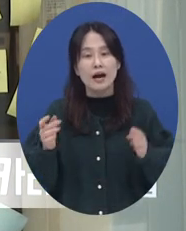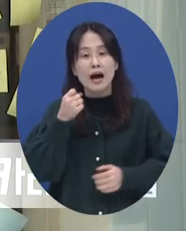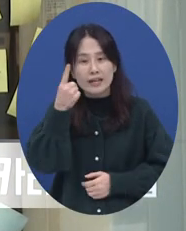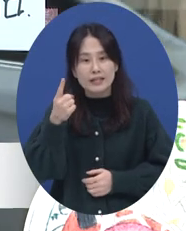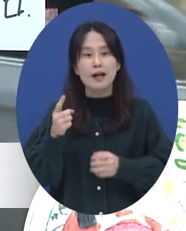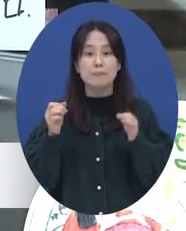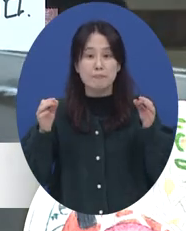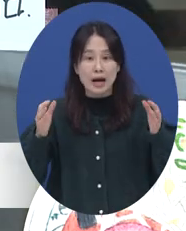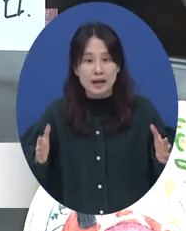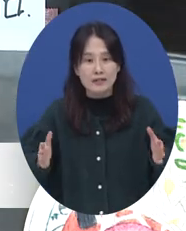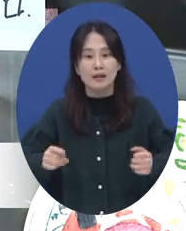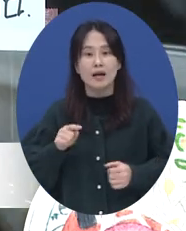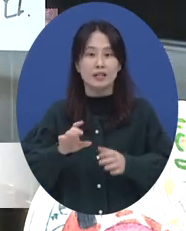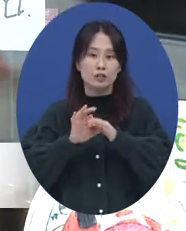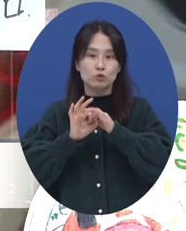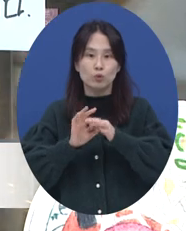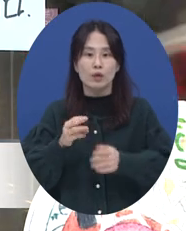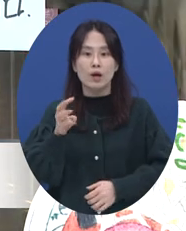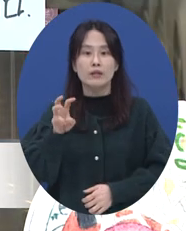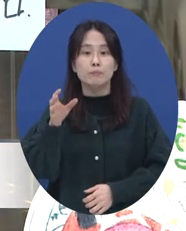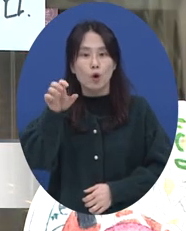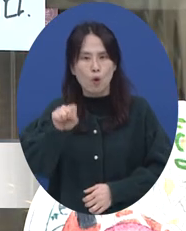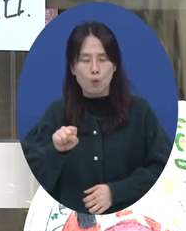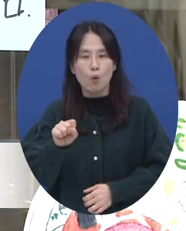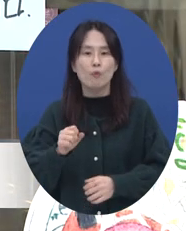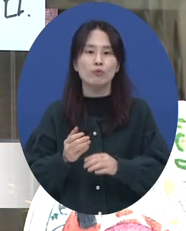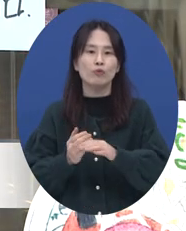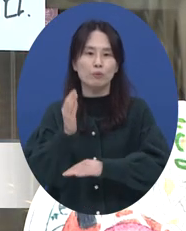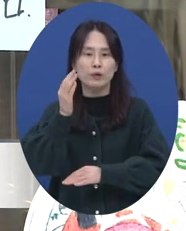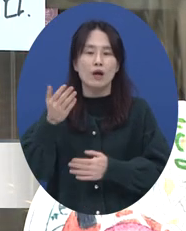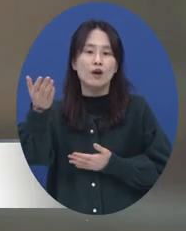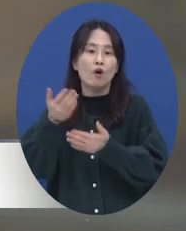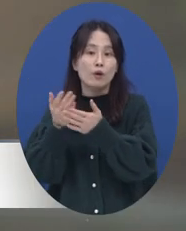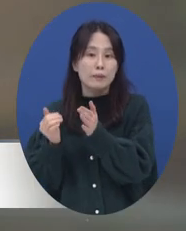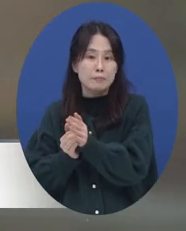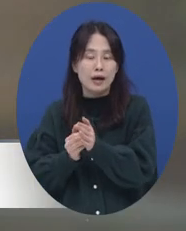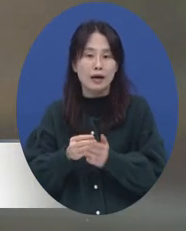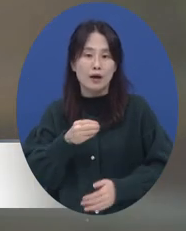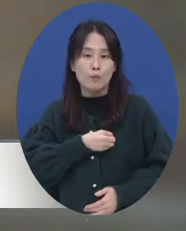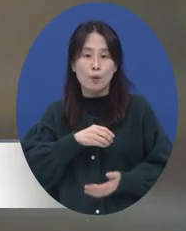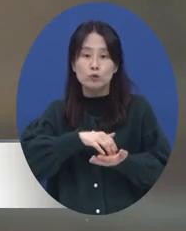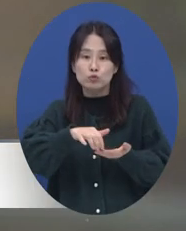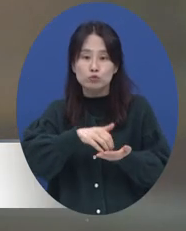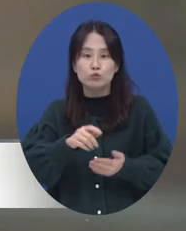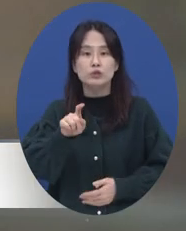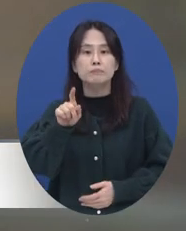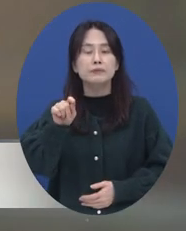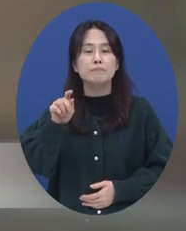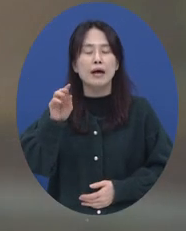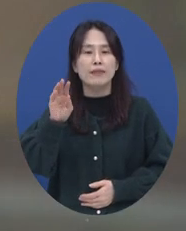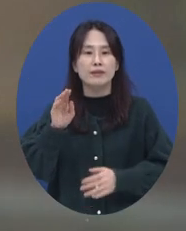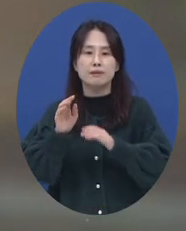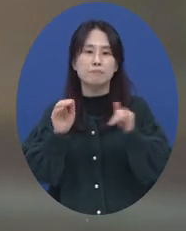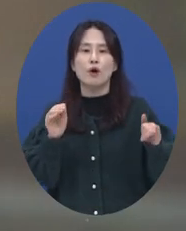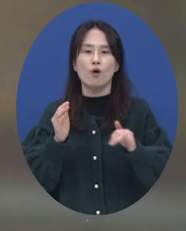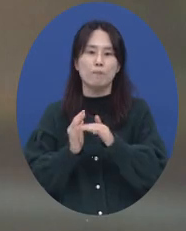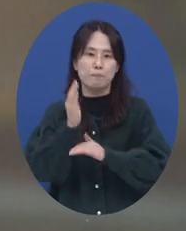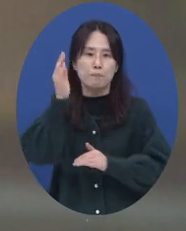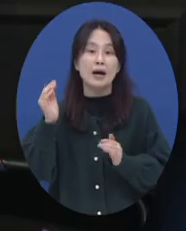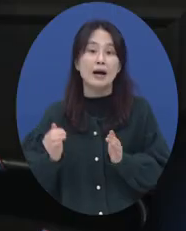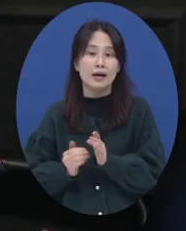만인 데 이를 통해 30억 원이 넘게 거래됐고 이용 회원 수는 11만 명을 넘어섰습니다